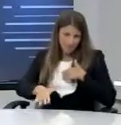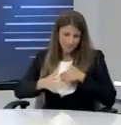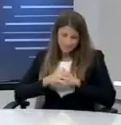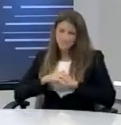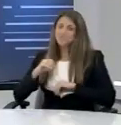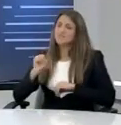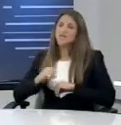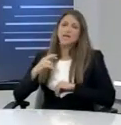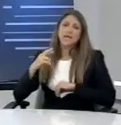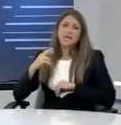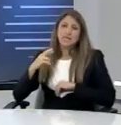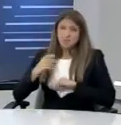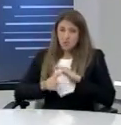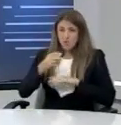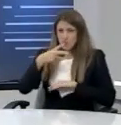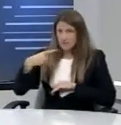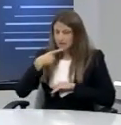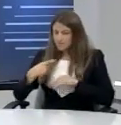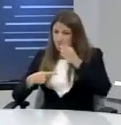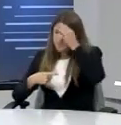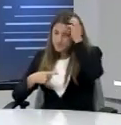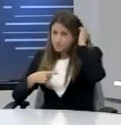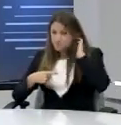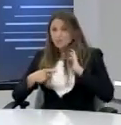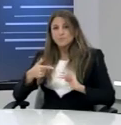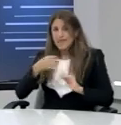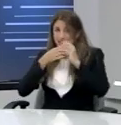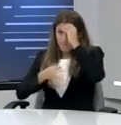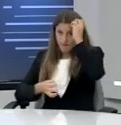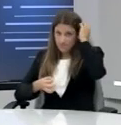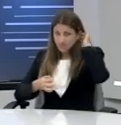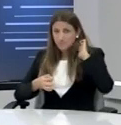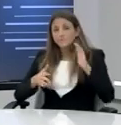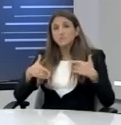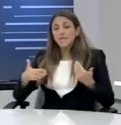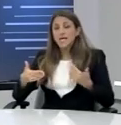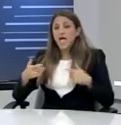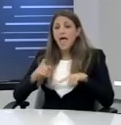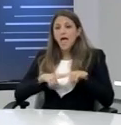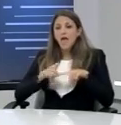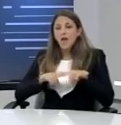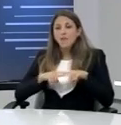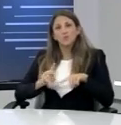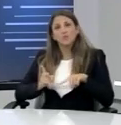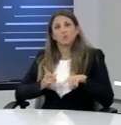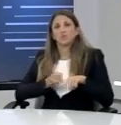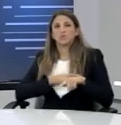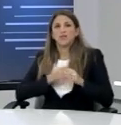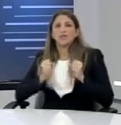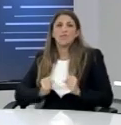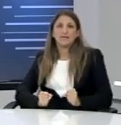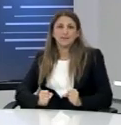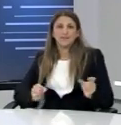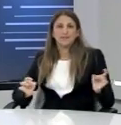Κλείνω λέγοντας το εξής. Κύριε Μητσοτάκη, εγώ είπα ότι η χώρα ήταν στη σωστή πλευρά της ιστορίας. Τις κρίσιμες στιγμές